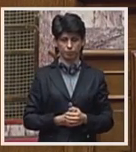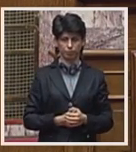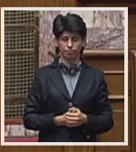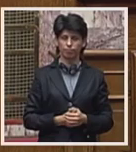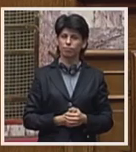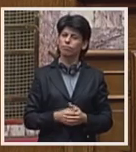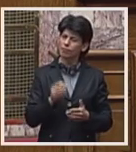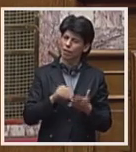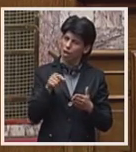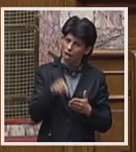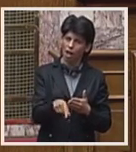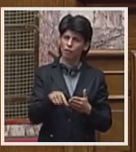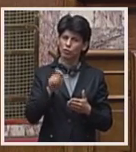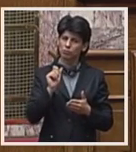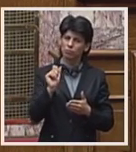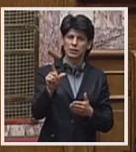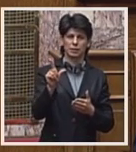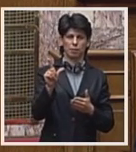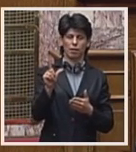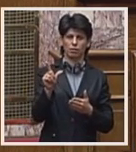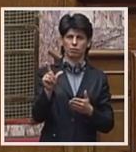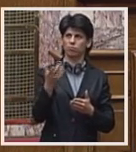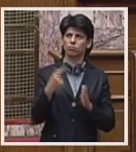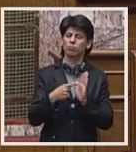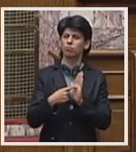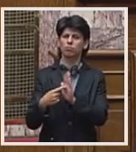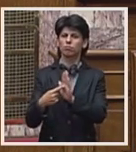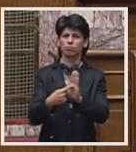στέλνει επίσης ένα μήνυμα. Ένα μήνυμα